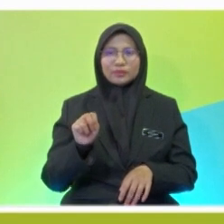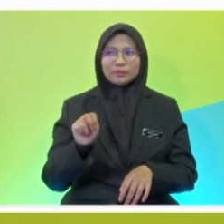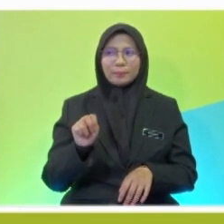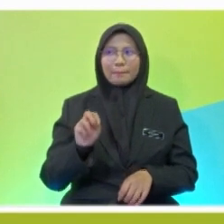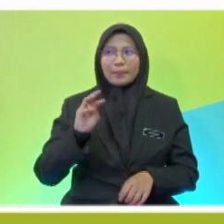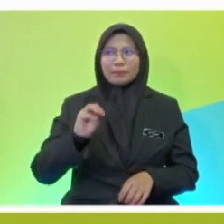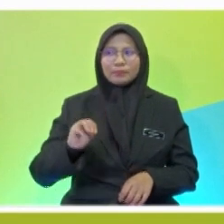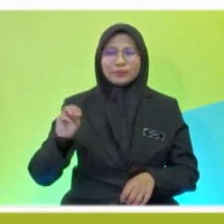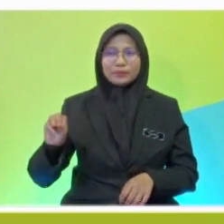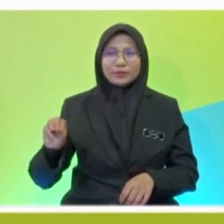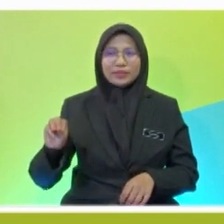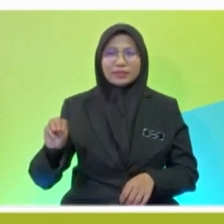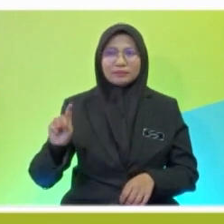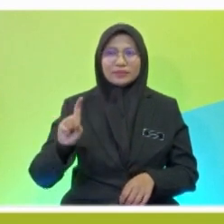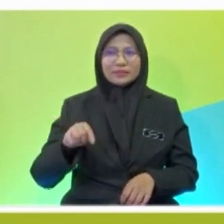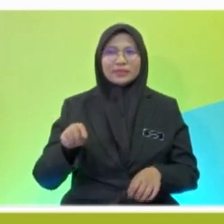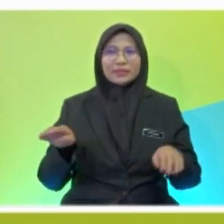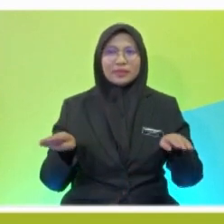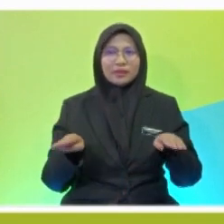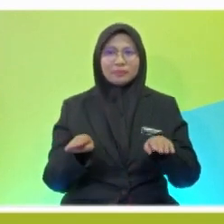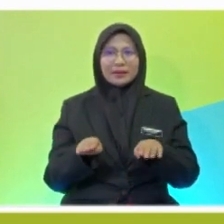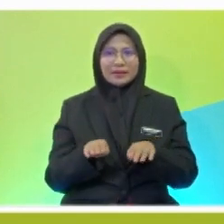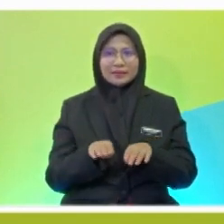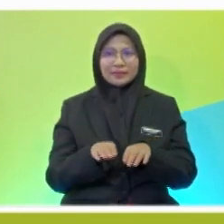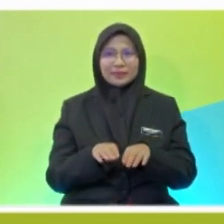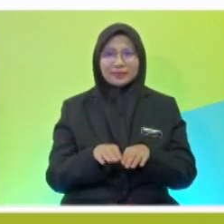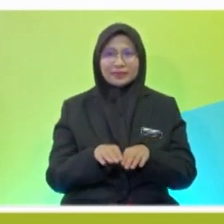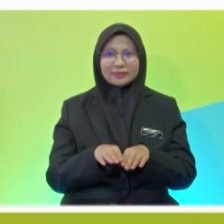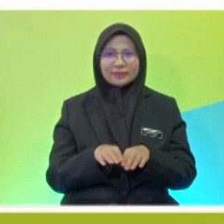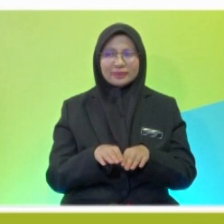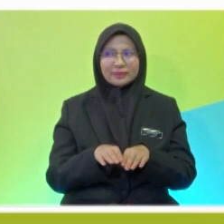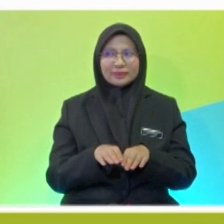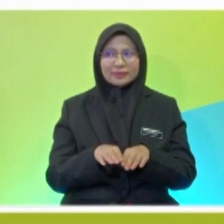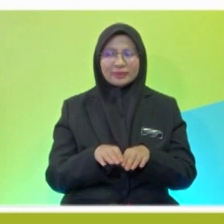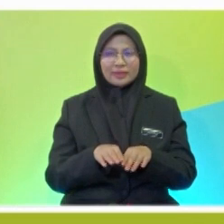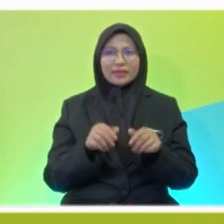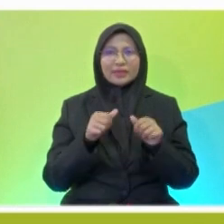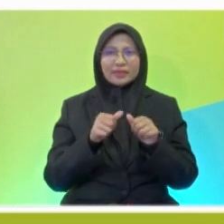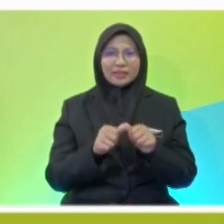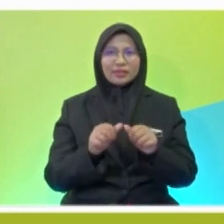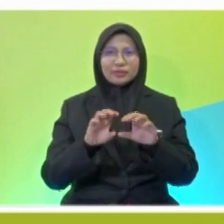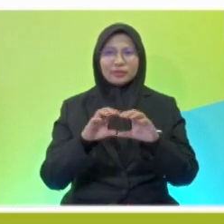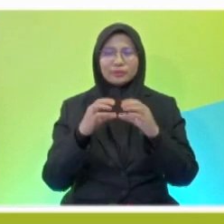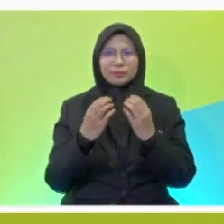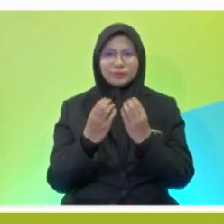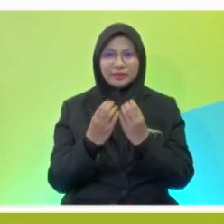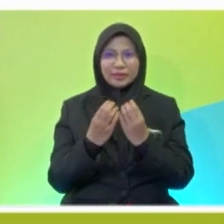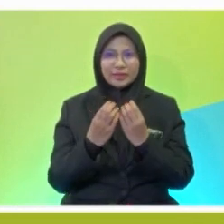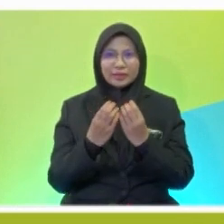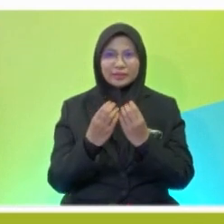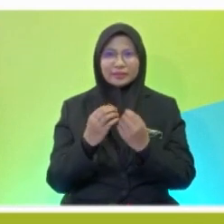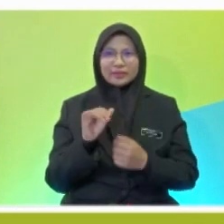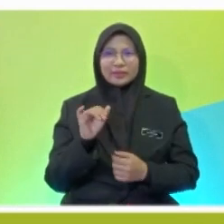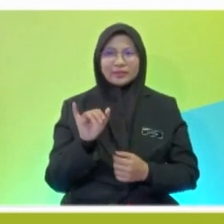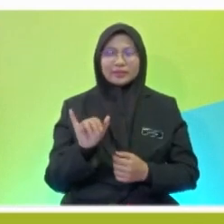memadamkan diberi soalan dan calon memadamkan kategori dengan ciri bagi soal dan